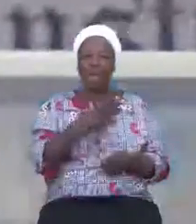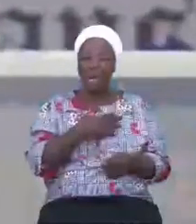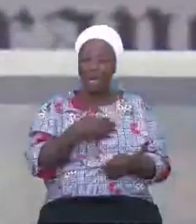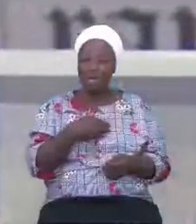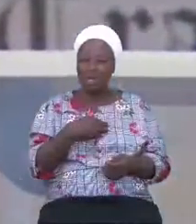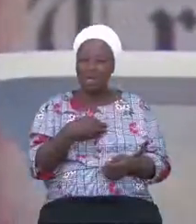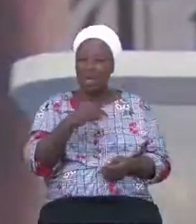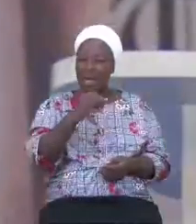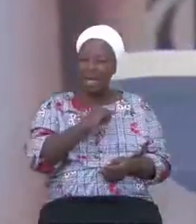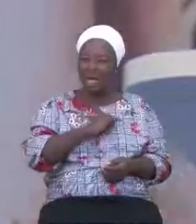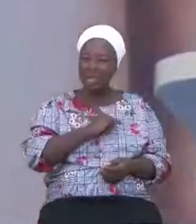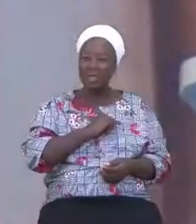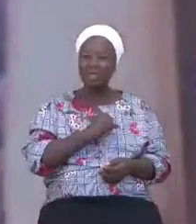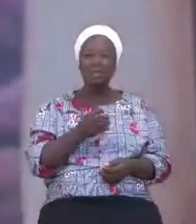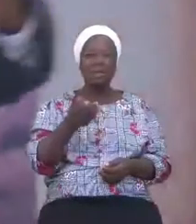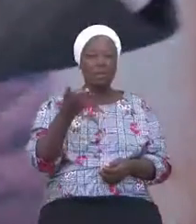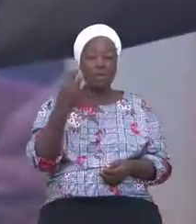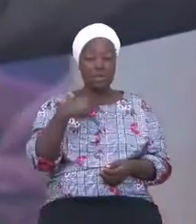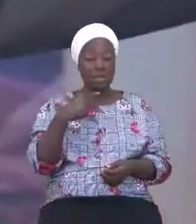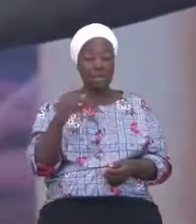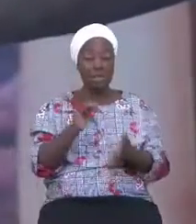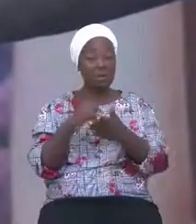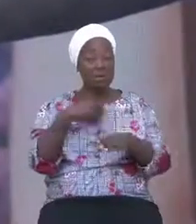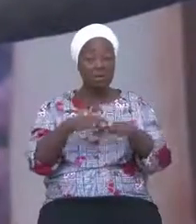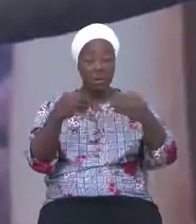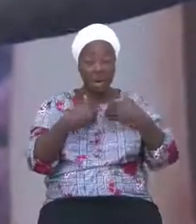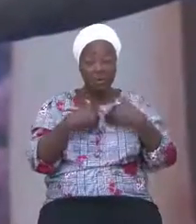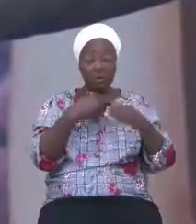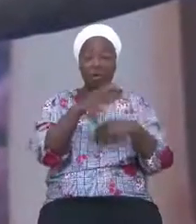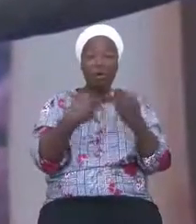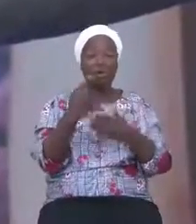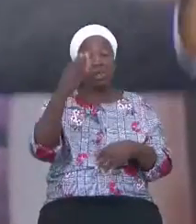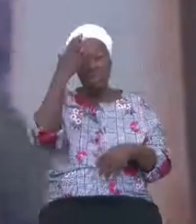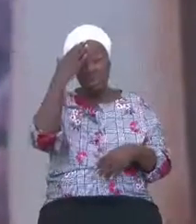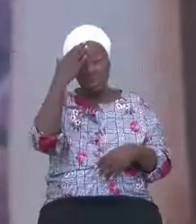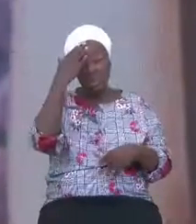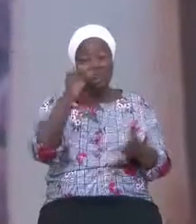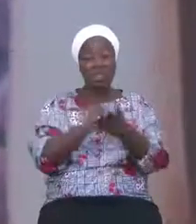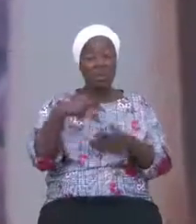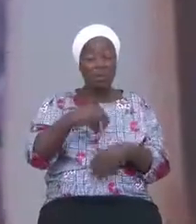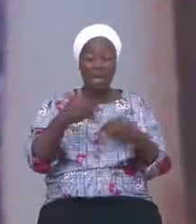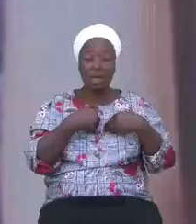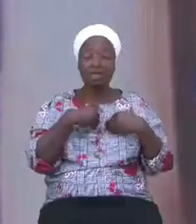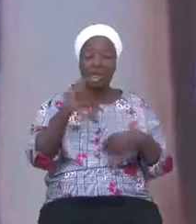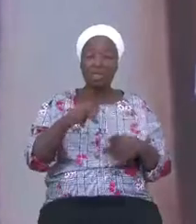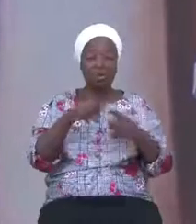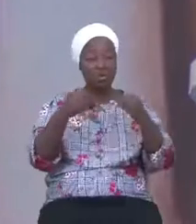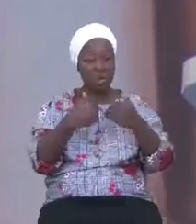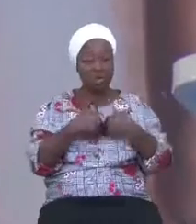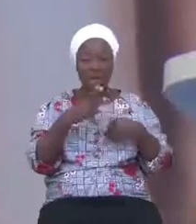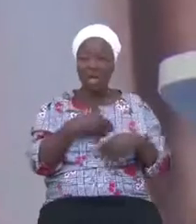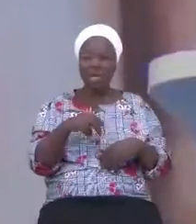Je disais que nous n'avons pas toute la connaissance que nous devrions avoir. Et